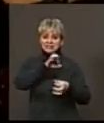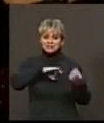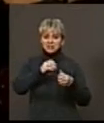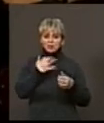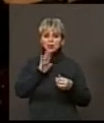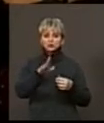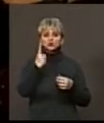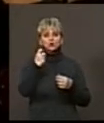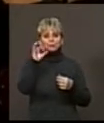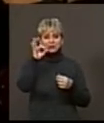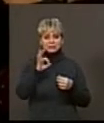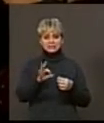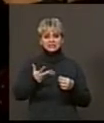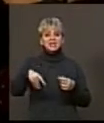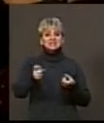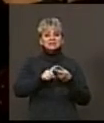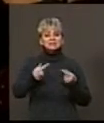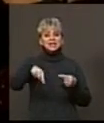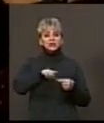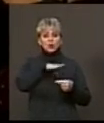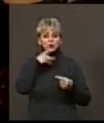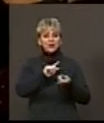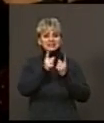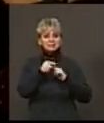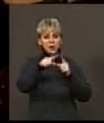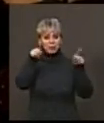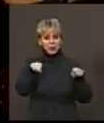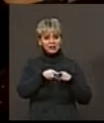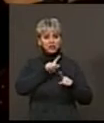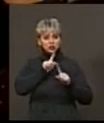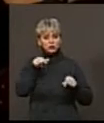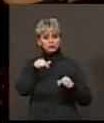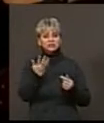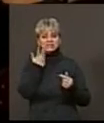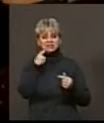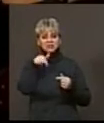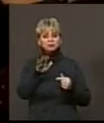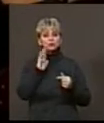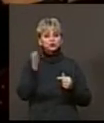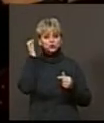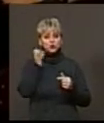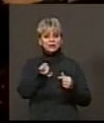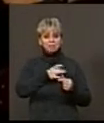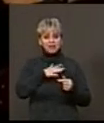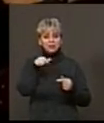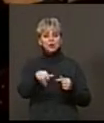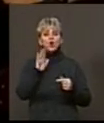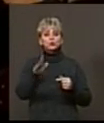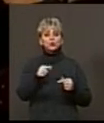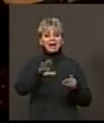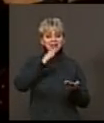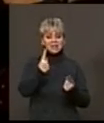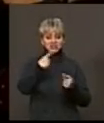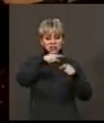материалов будет 100%. В связи с этим немного видоизменятся бланки. Они не будут уже цветными, они будут черно-белыми, будут